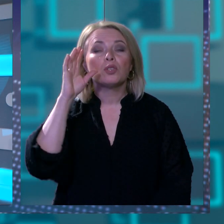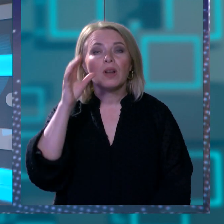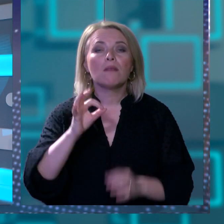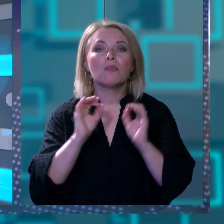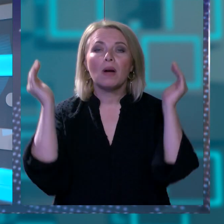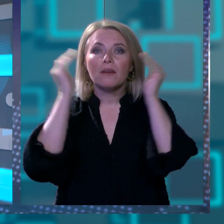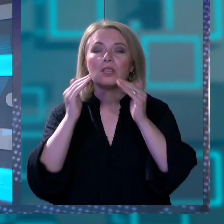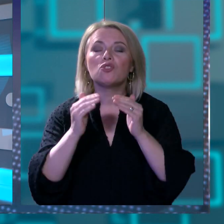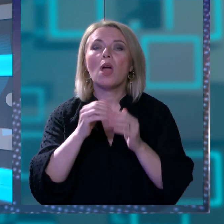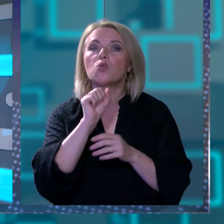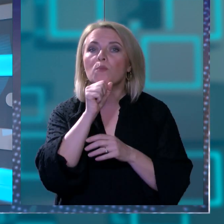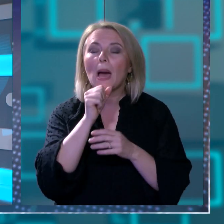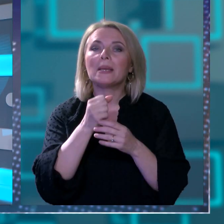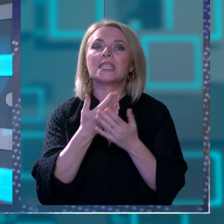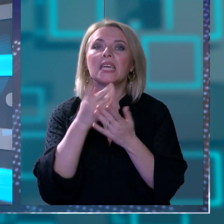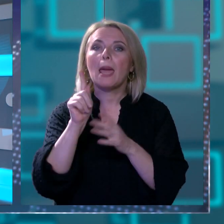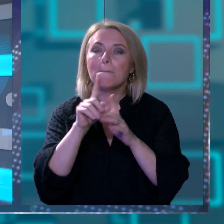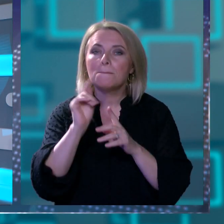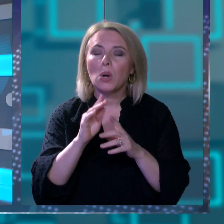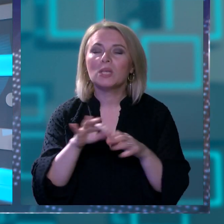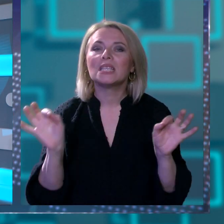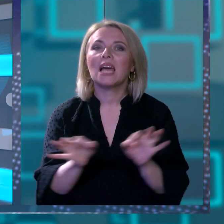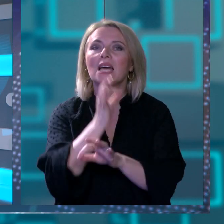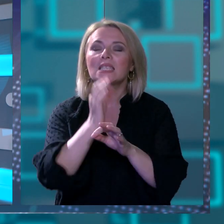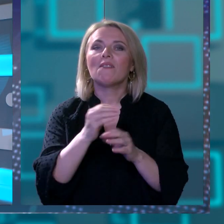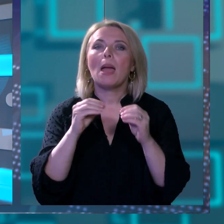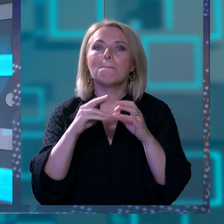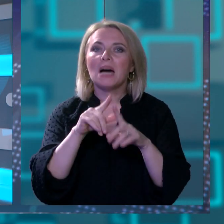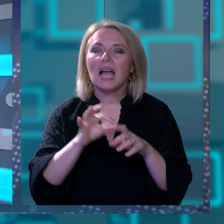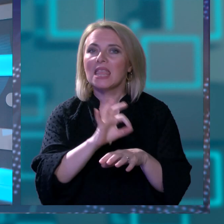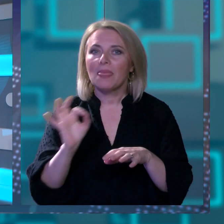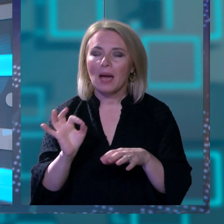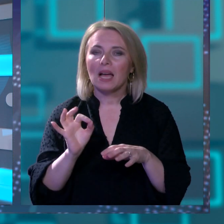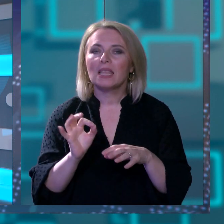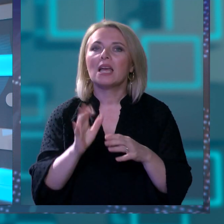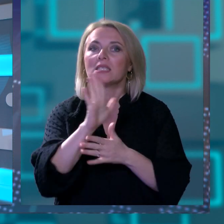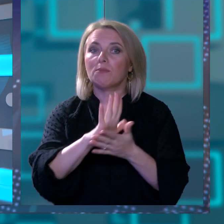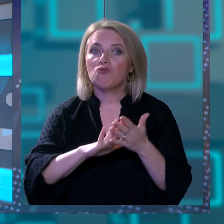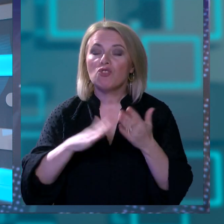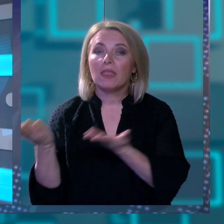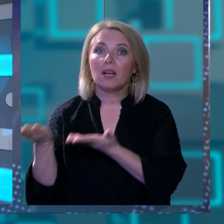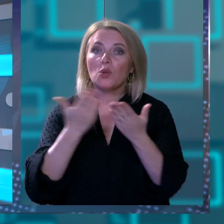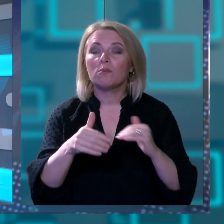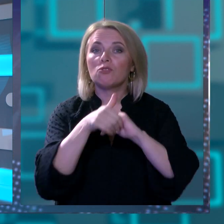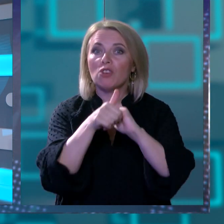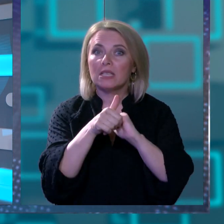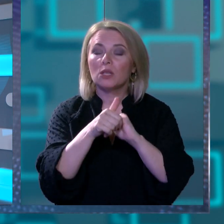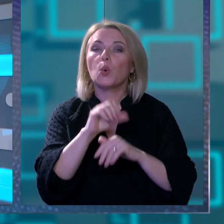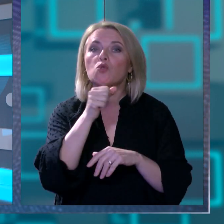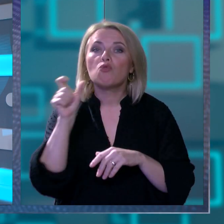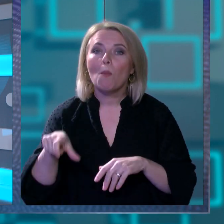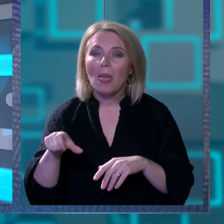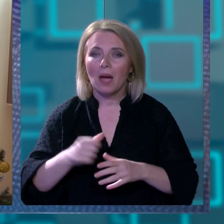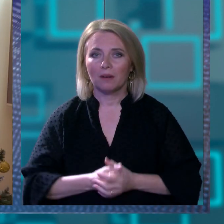Poštovani gledatelji, dobar večer u Županijskom impulsu i nazdravlje vam Badnji dan. Za sami početak donosimo čestitku župana Nikole Dobroslavića.